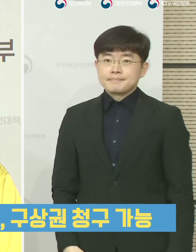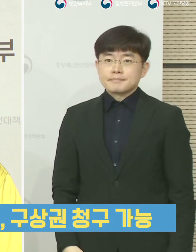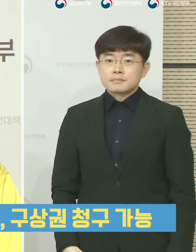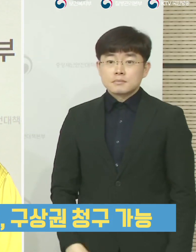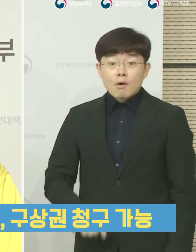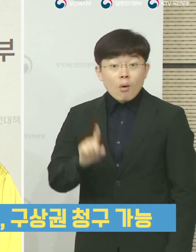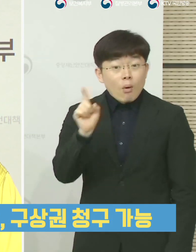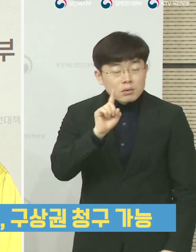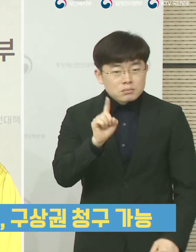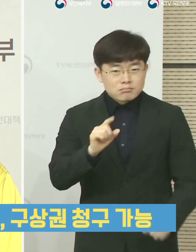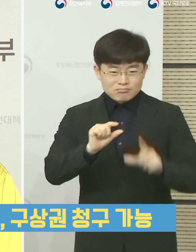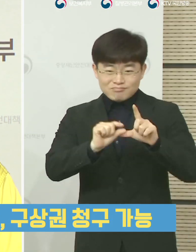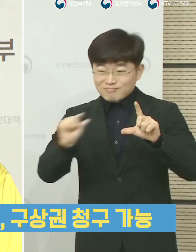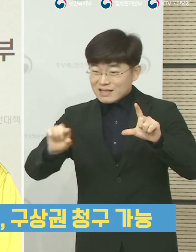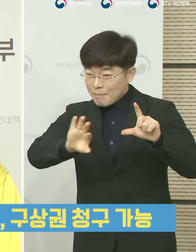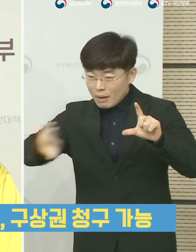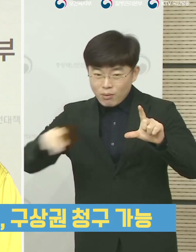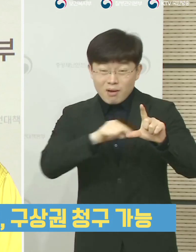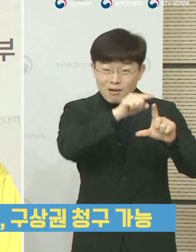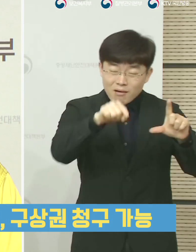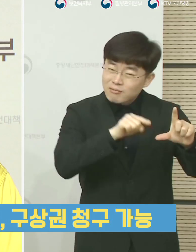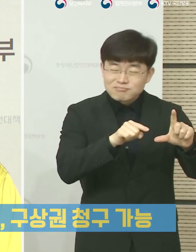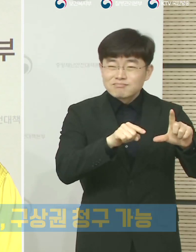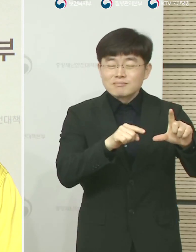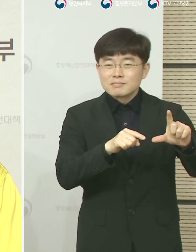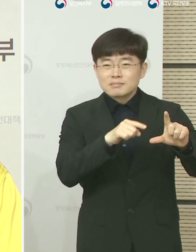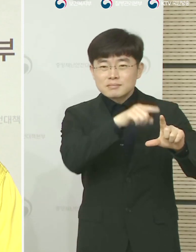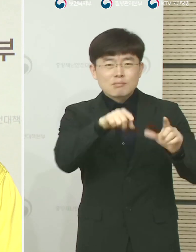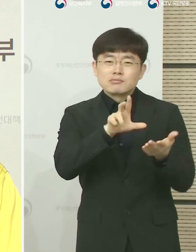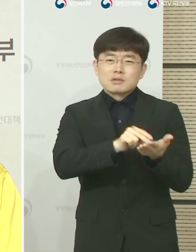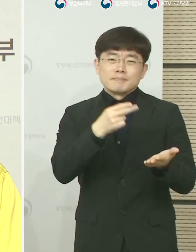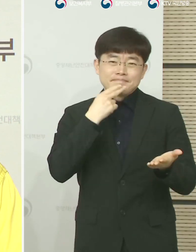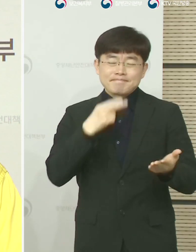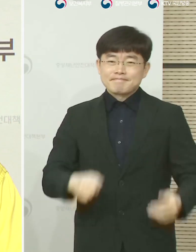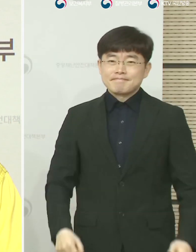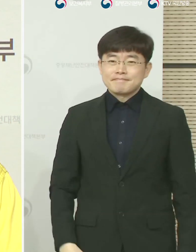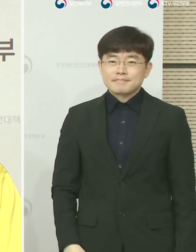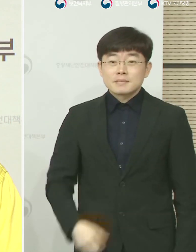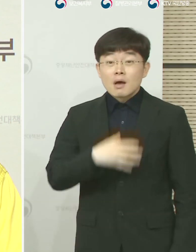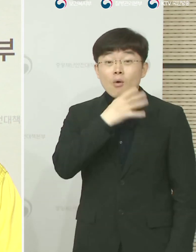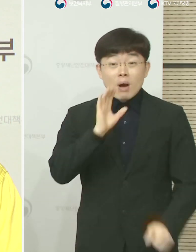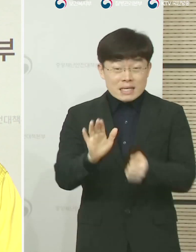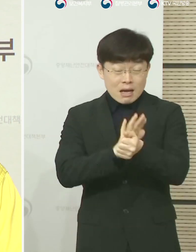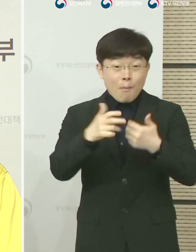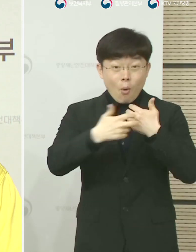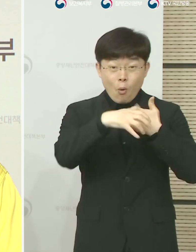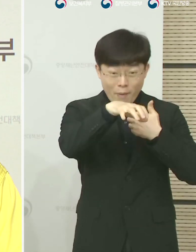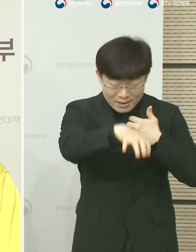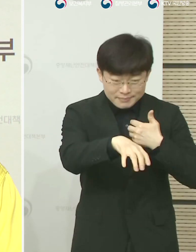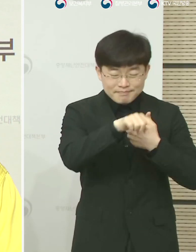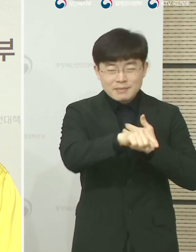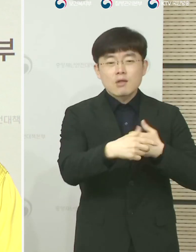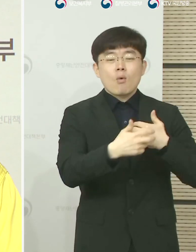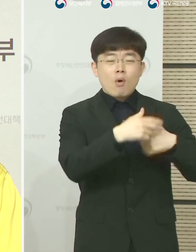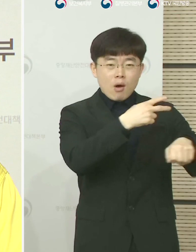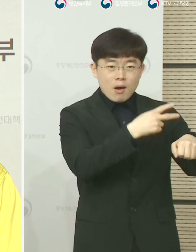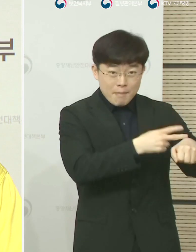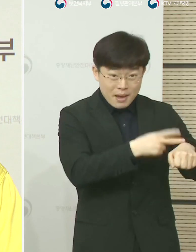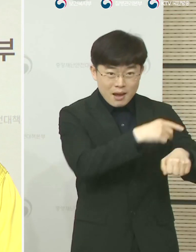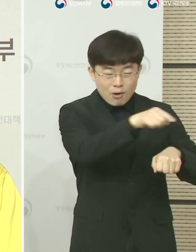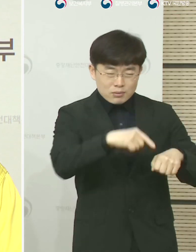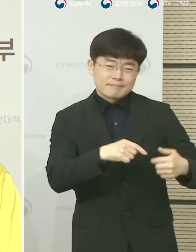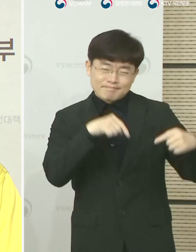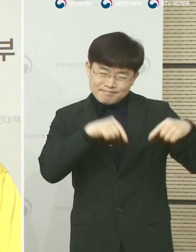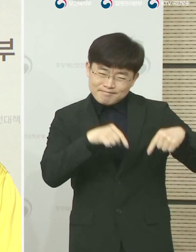선량한 요양병원들은 아마 이 경우에 해당하지는 않는다고 보고 있습니다. 요양병원 쪽하고는 관련 협회와도 계속 서로